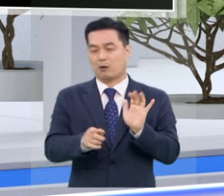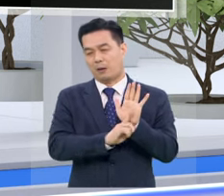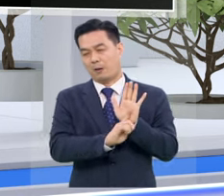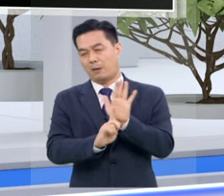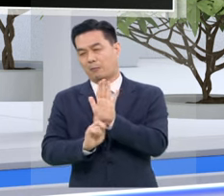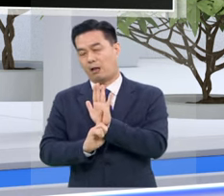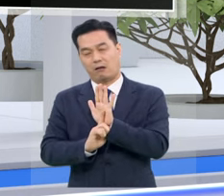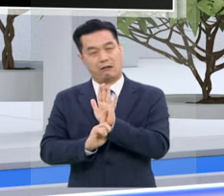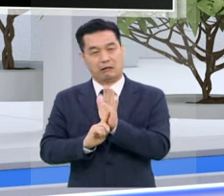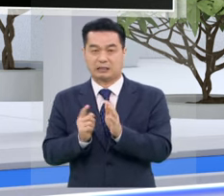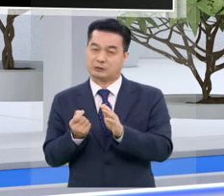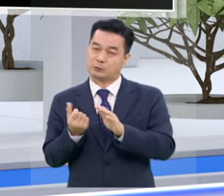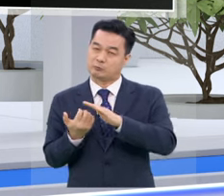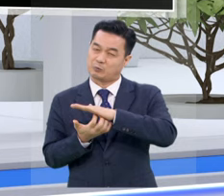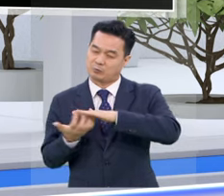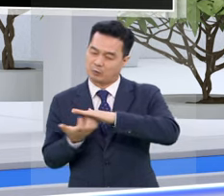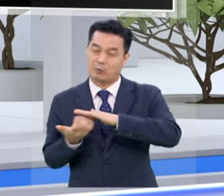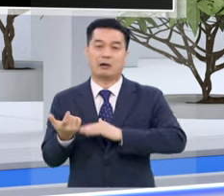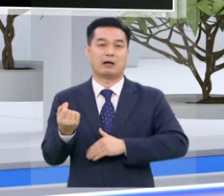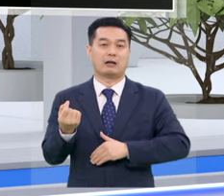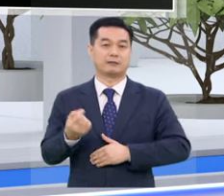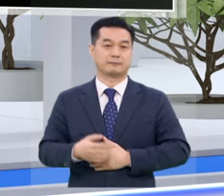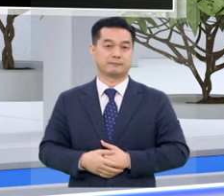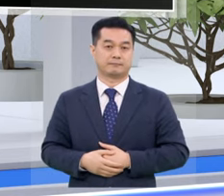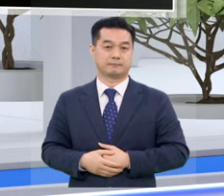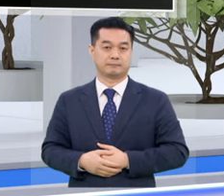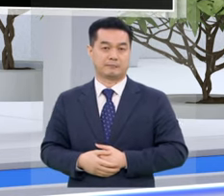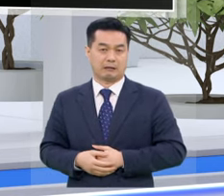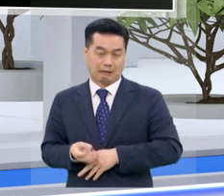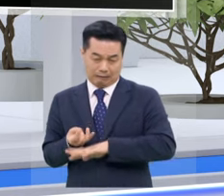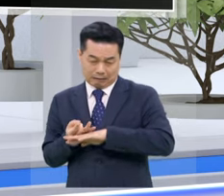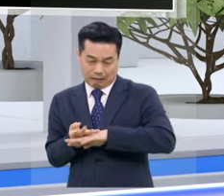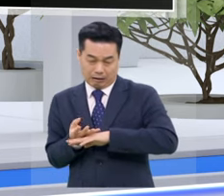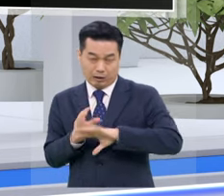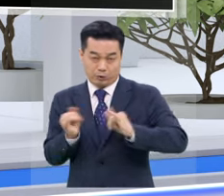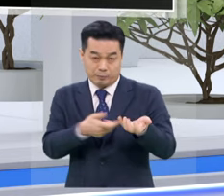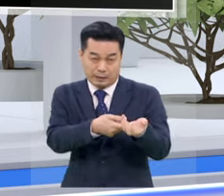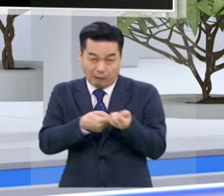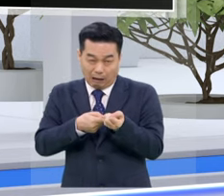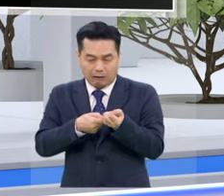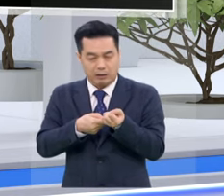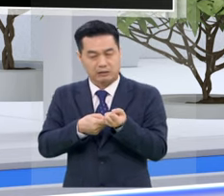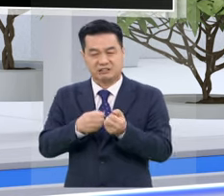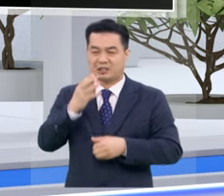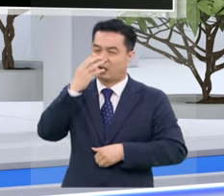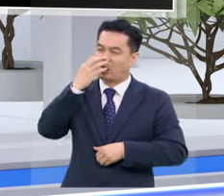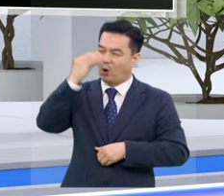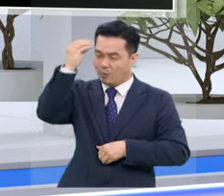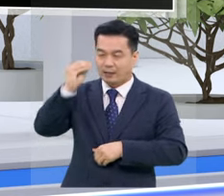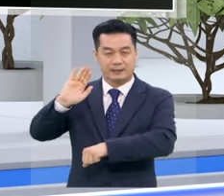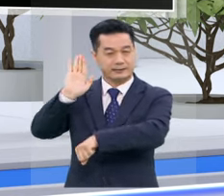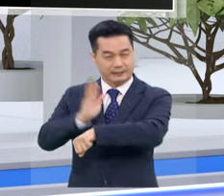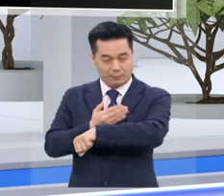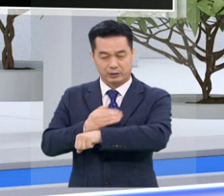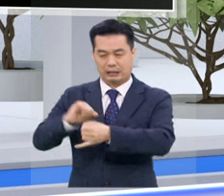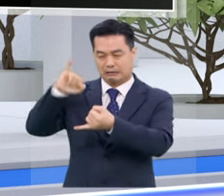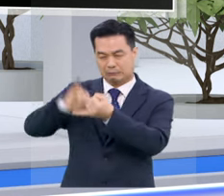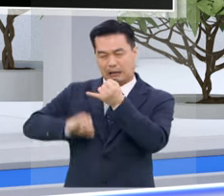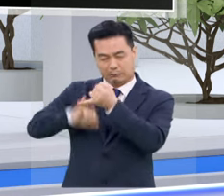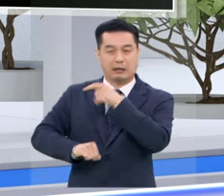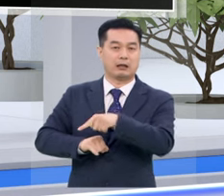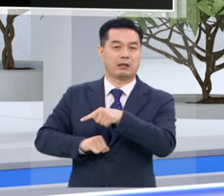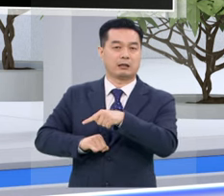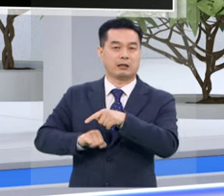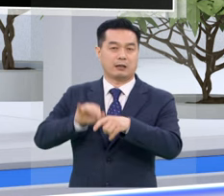봐야 할까요 사탕 발림으로 국민을 깨어 수 있다는 오만함에서 나오는 지킬 수 없는 약속이자